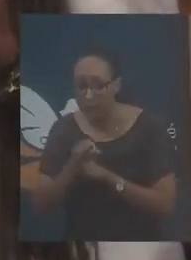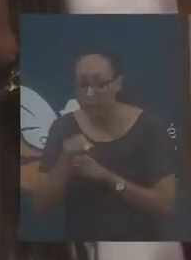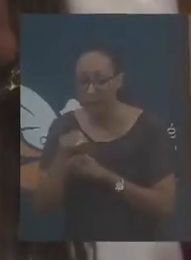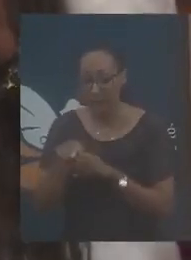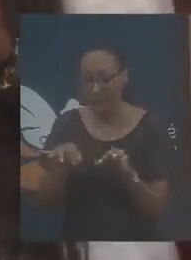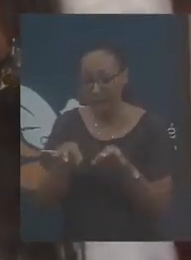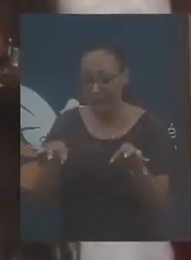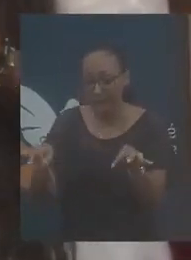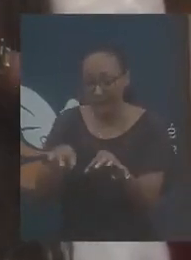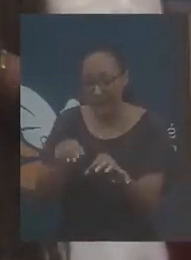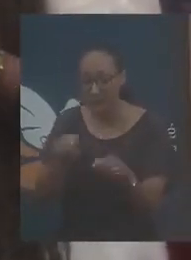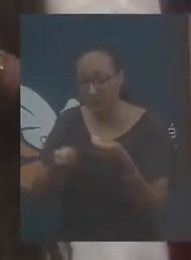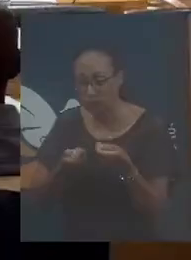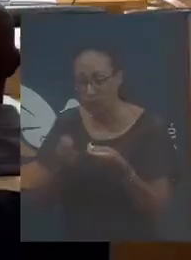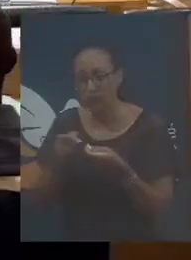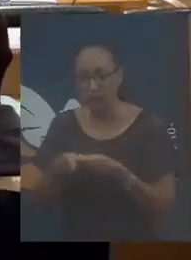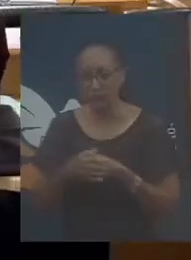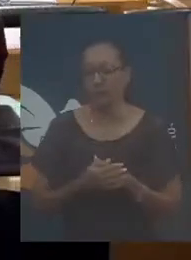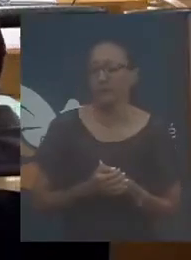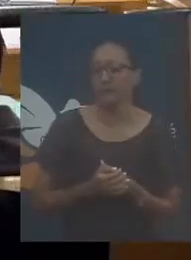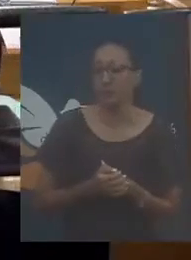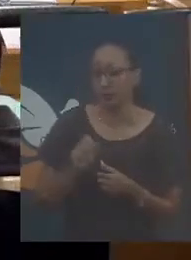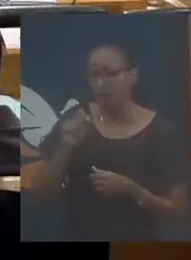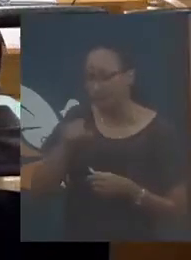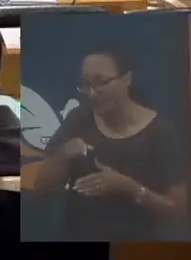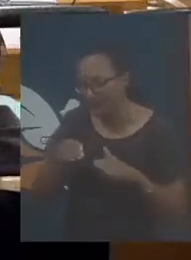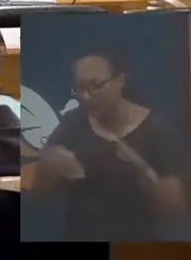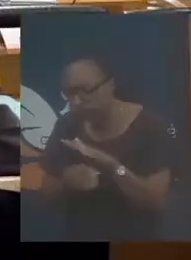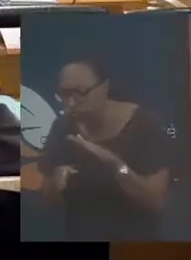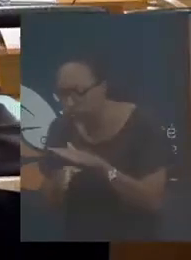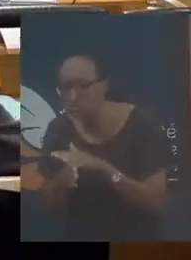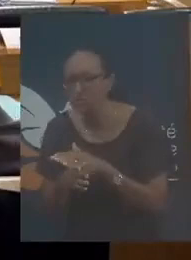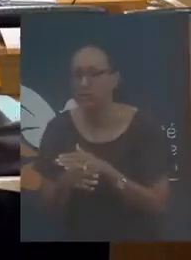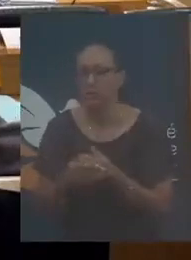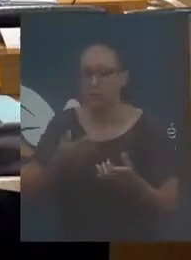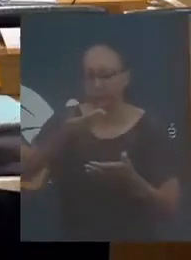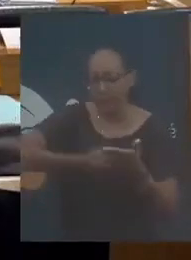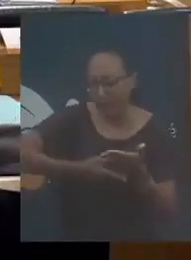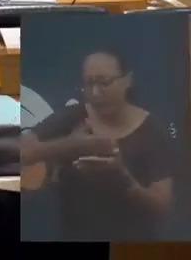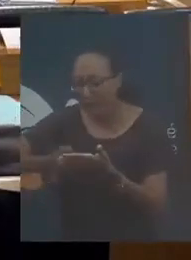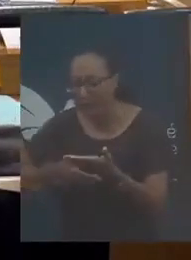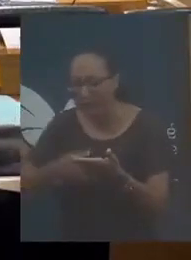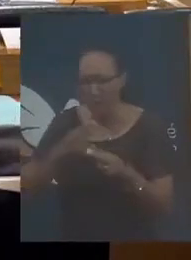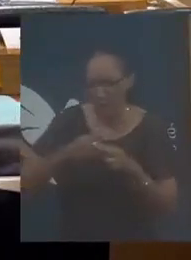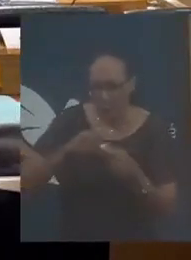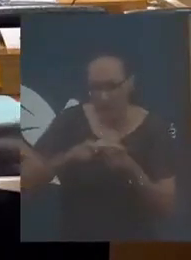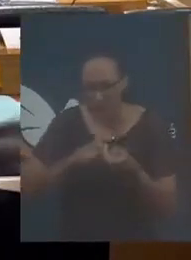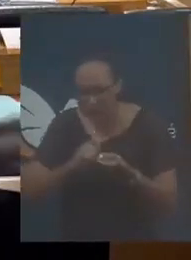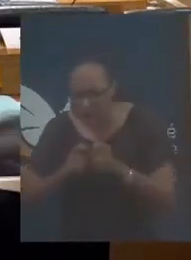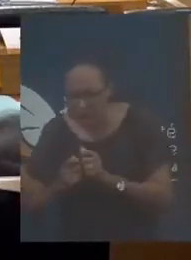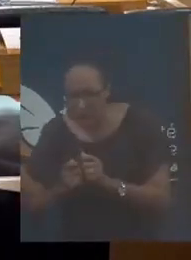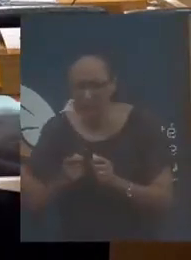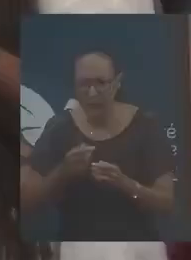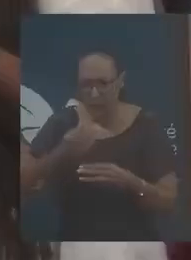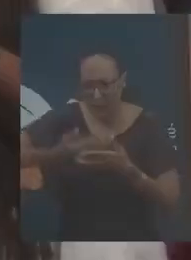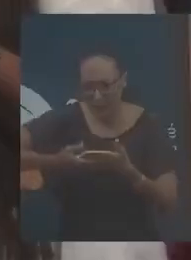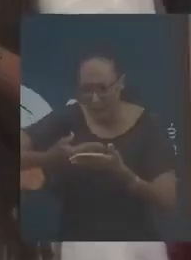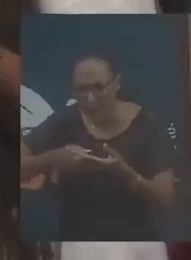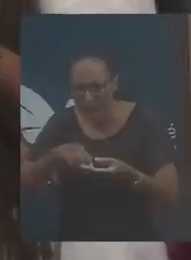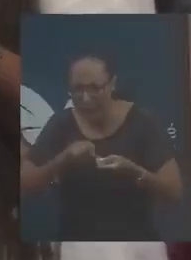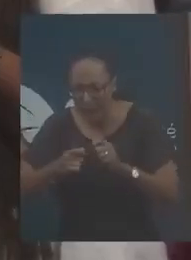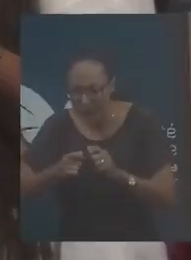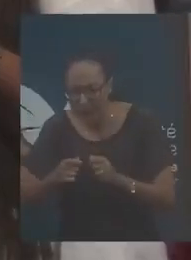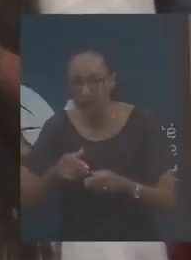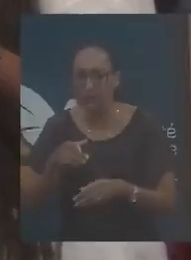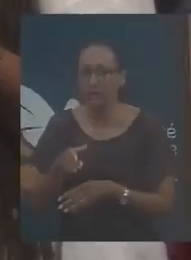qui essayait de fauter en modifiant du jour au lendemain le nom de certaines personnes sur les propriétés,